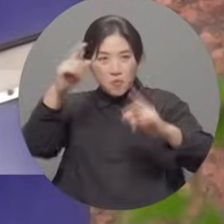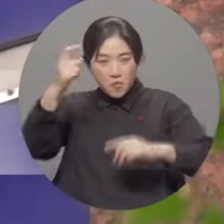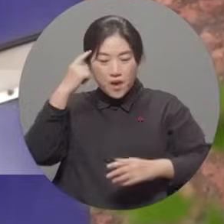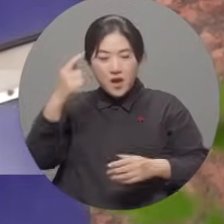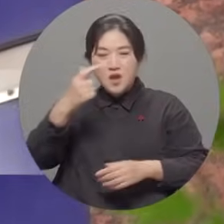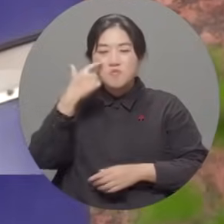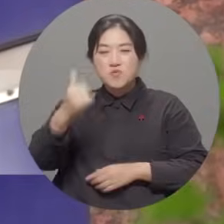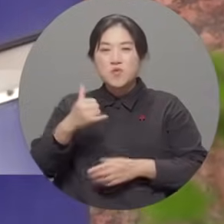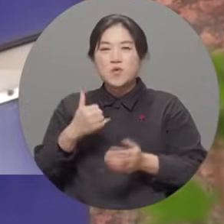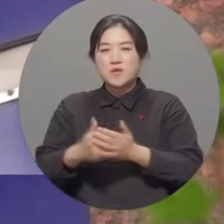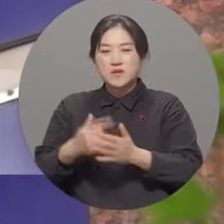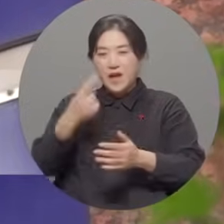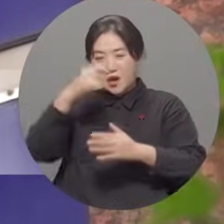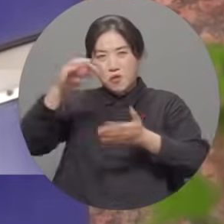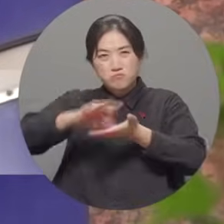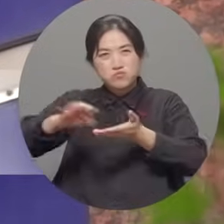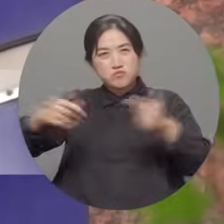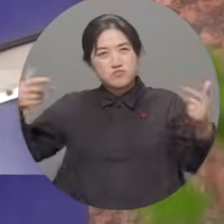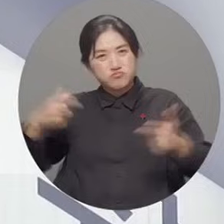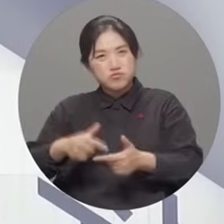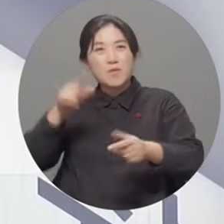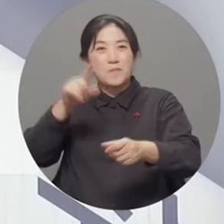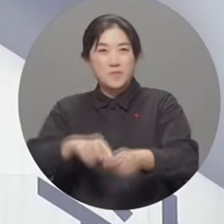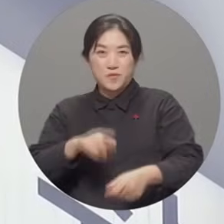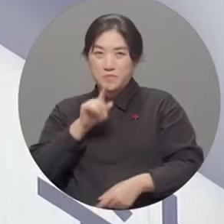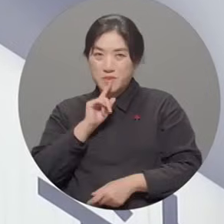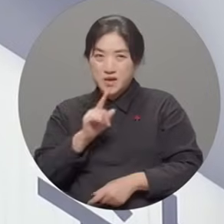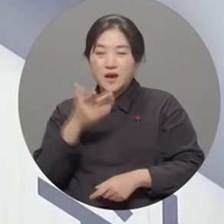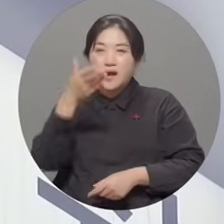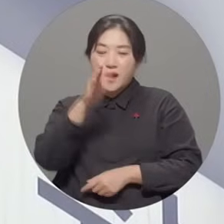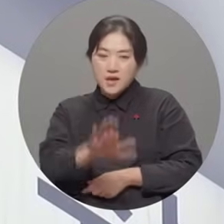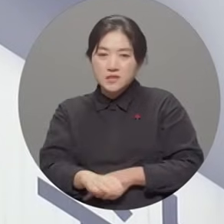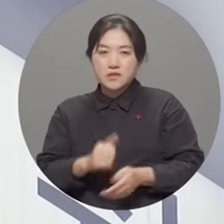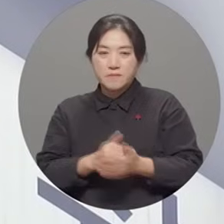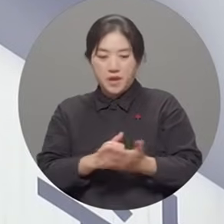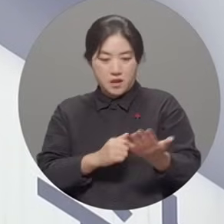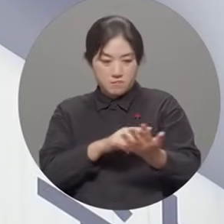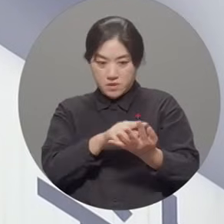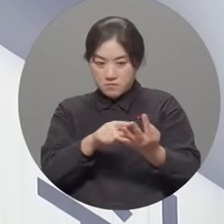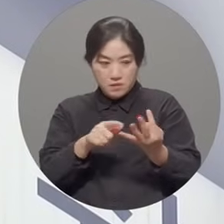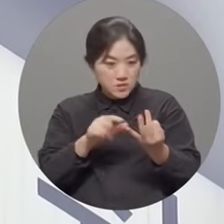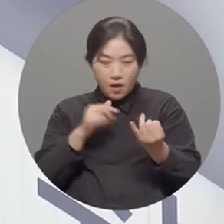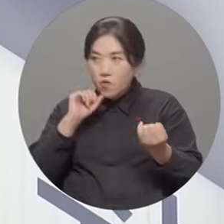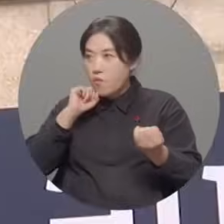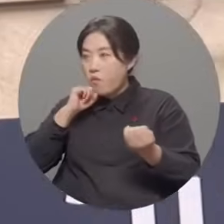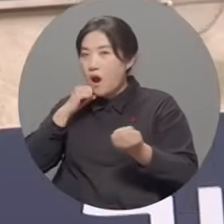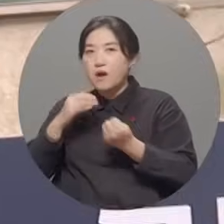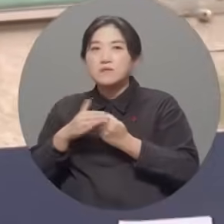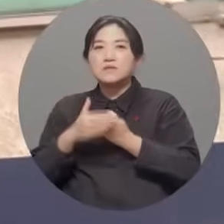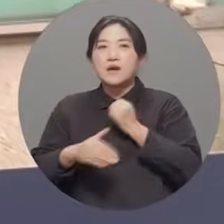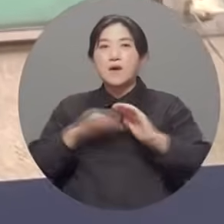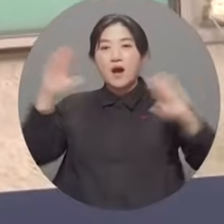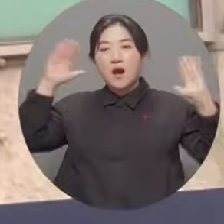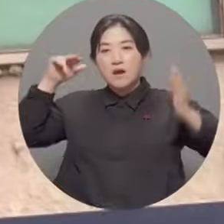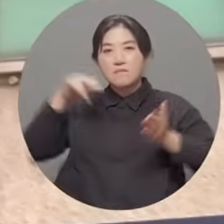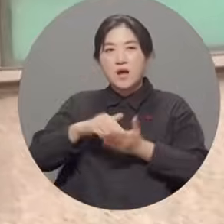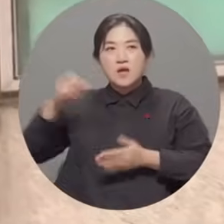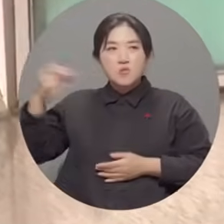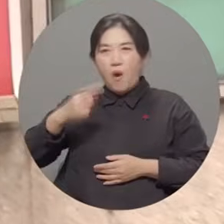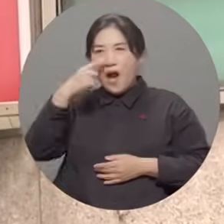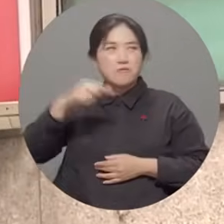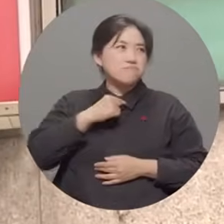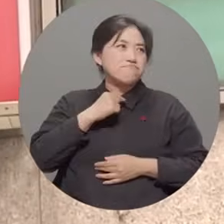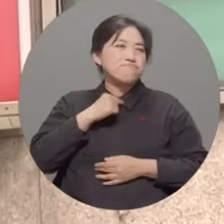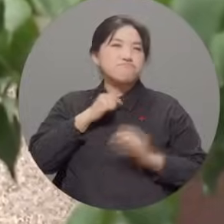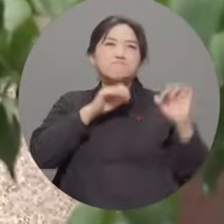학부모들의 사교육 부담을 덜어주자는 취지였습니다. 하지만 까다롭고 어려운 문제들이 출제되면서 학생들이 또다시 학원으로